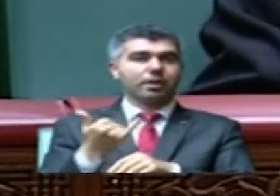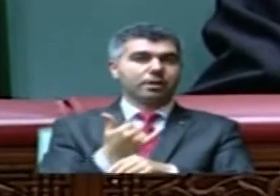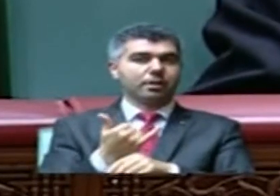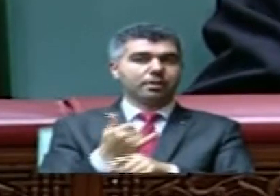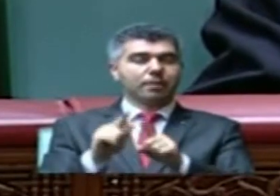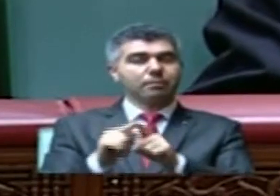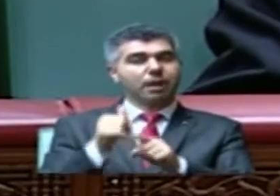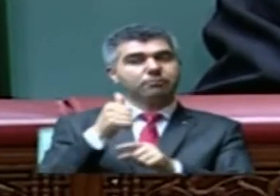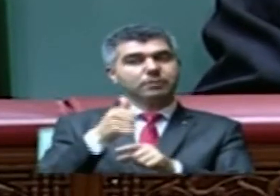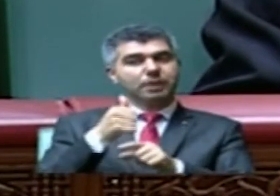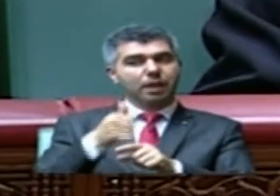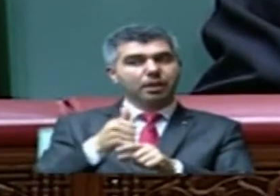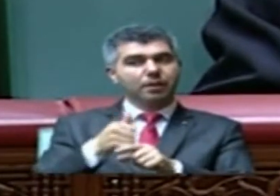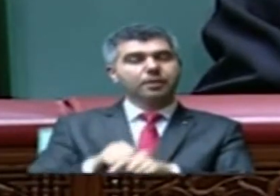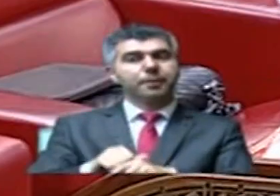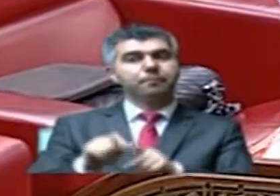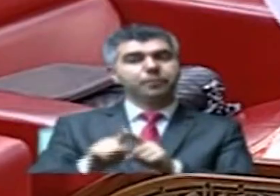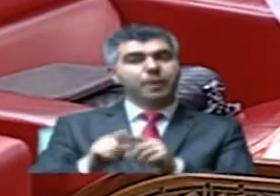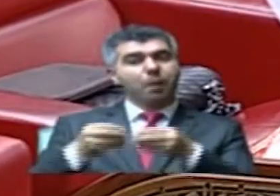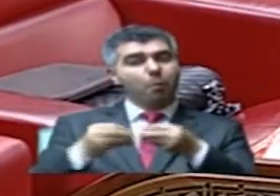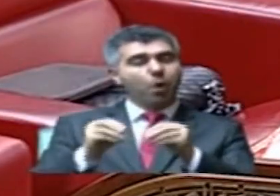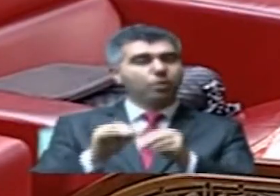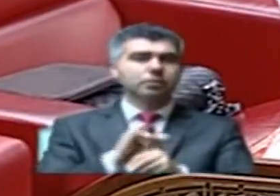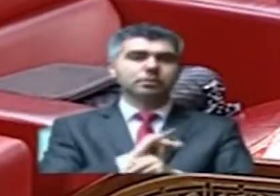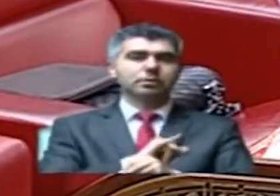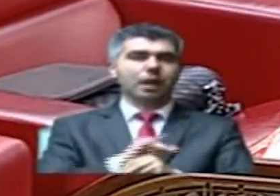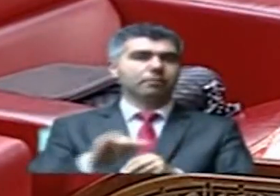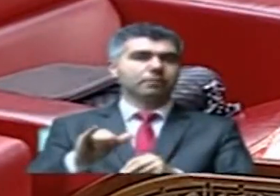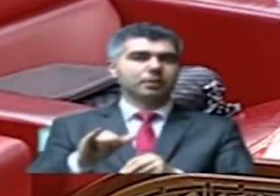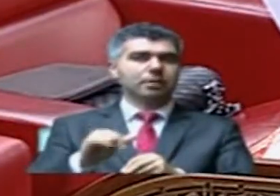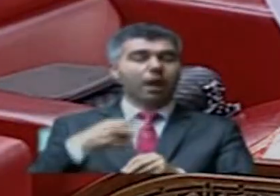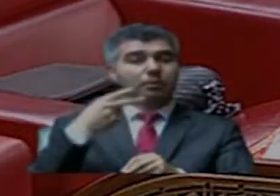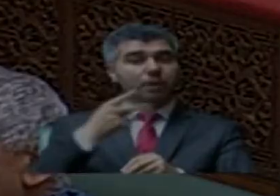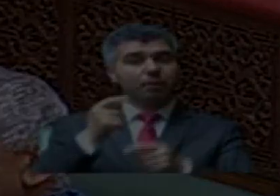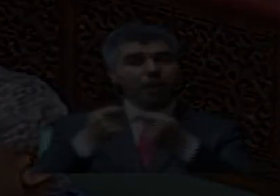غير مزيان، ما كاينش شي تفويت ولا شي حاجة، وهاد الشيء اللي كتكلموا عليه ما كاينش.